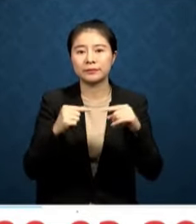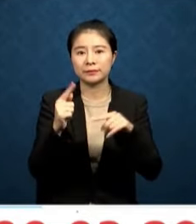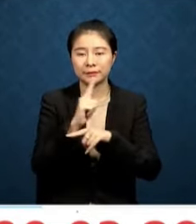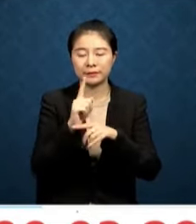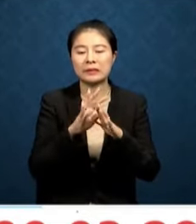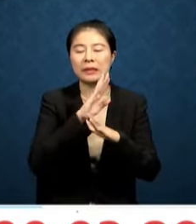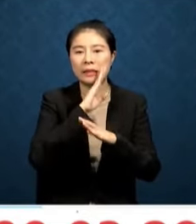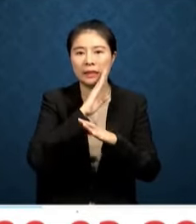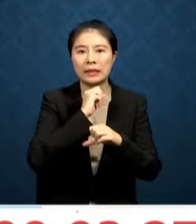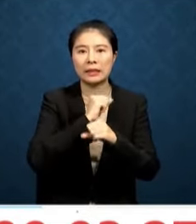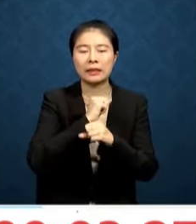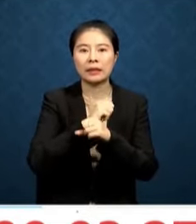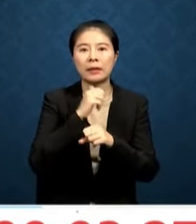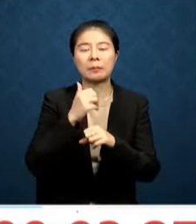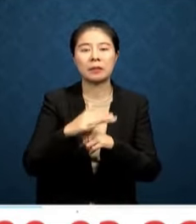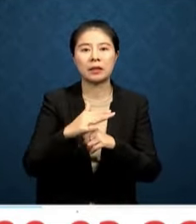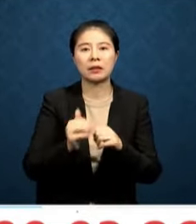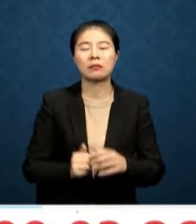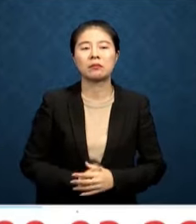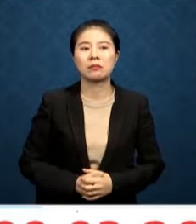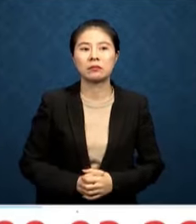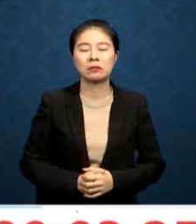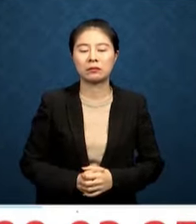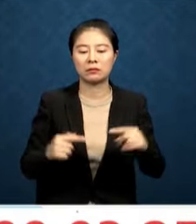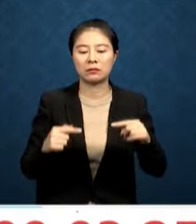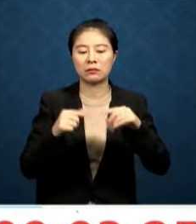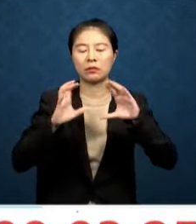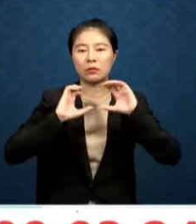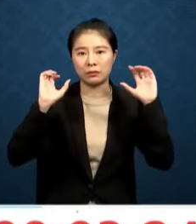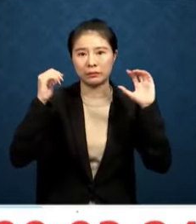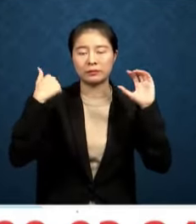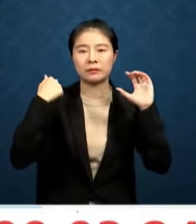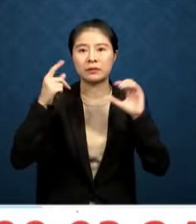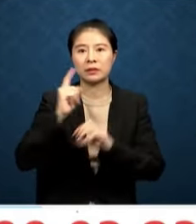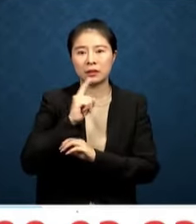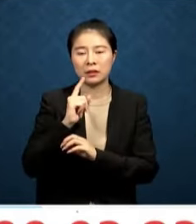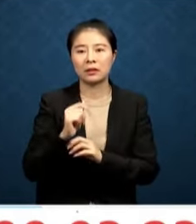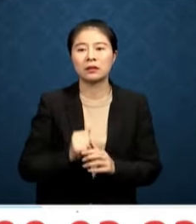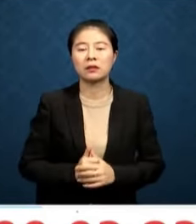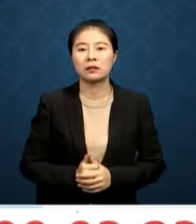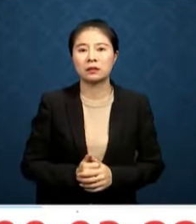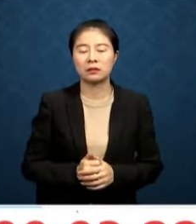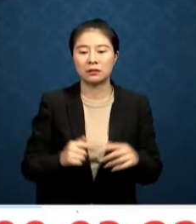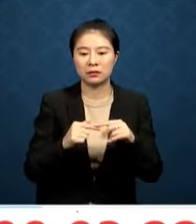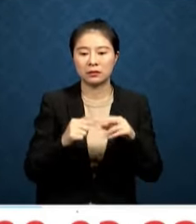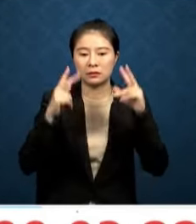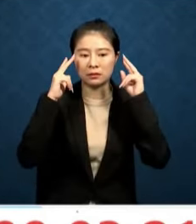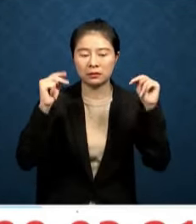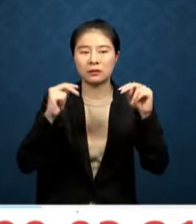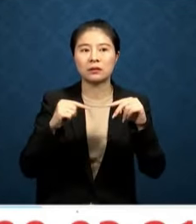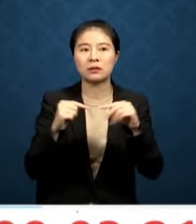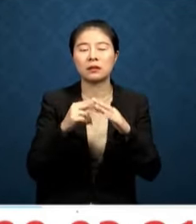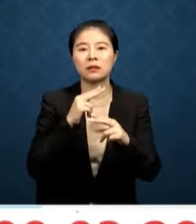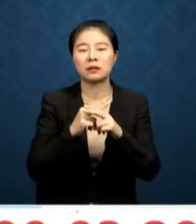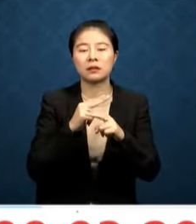ไม่ได้นะครับถึงแม้นรัฐบาลของท่านนายกรัฐมนตรีท่านแพทอง